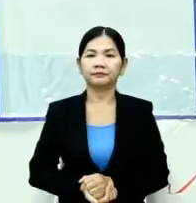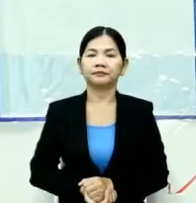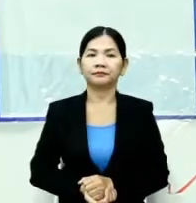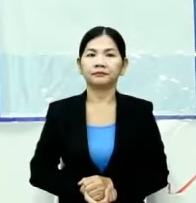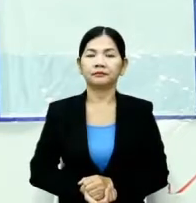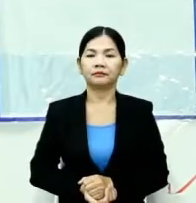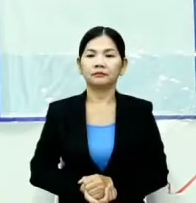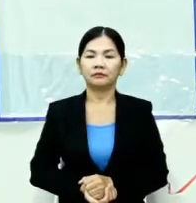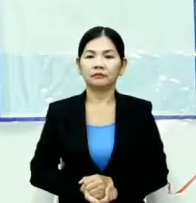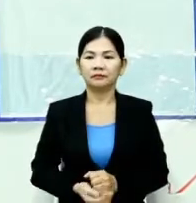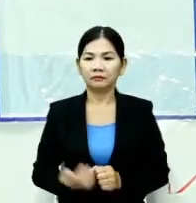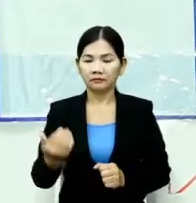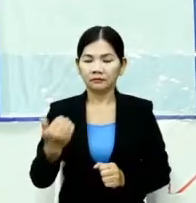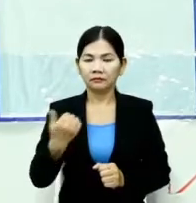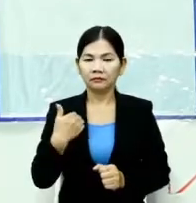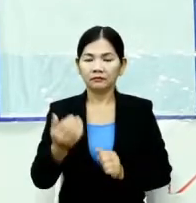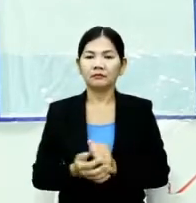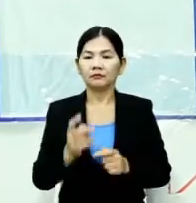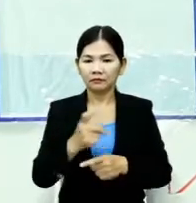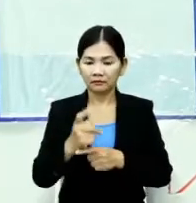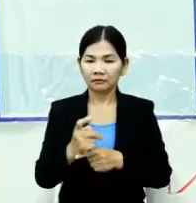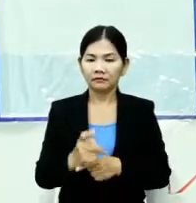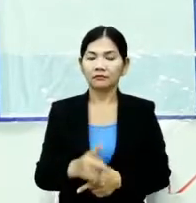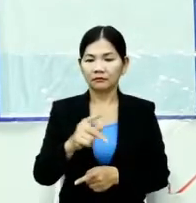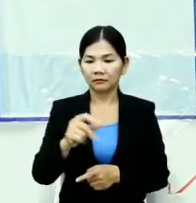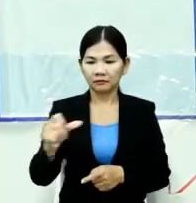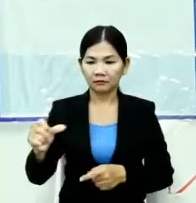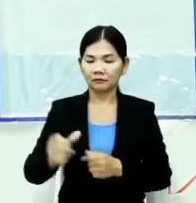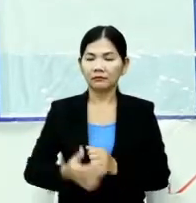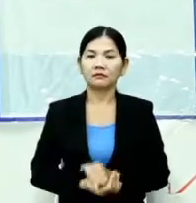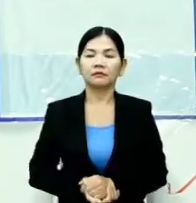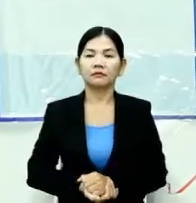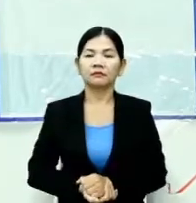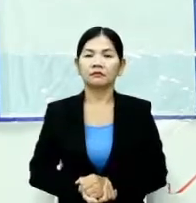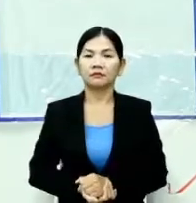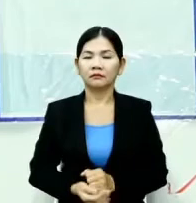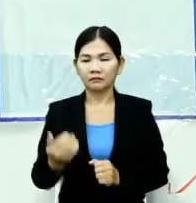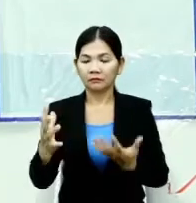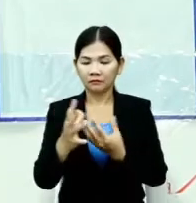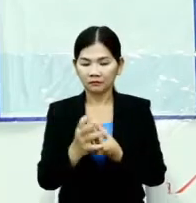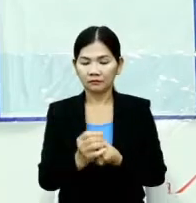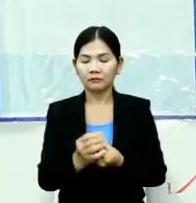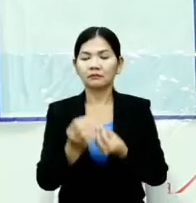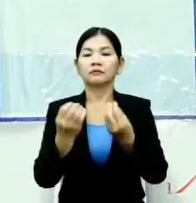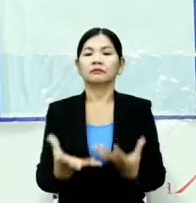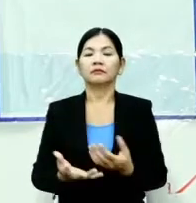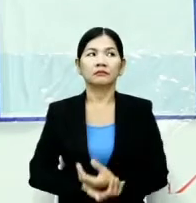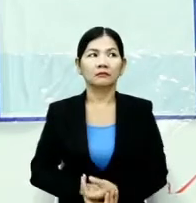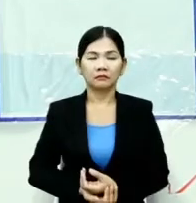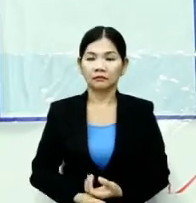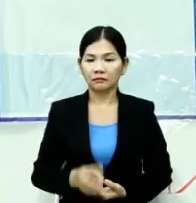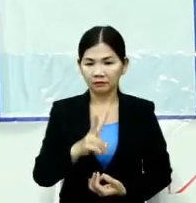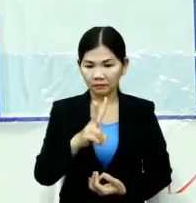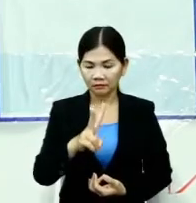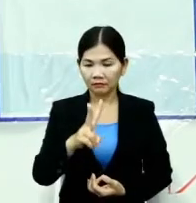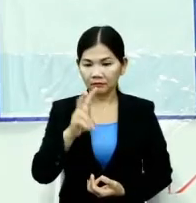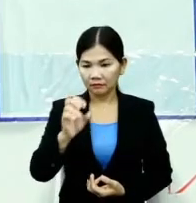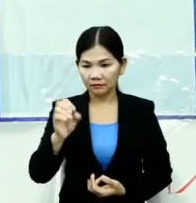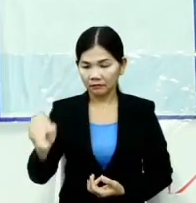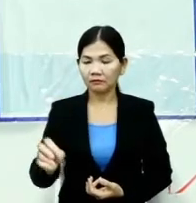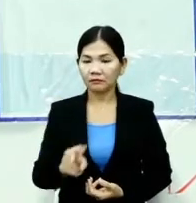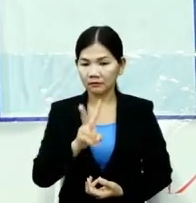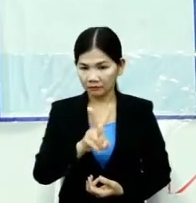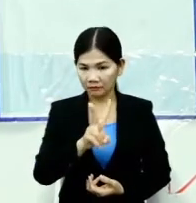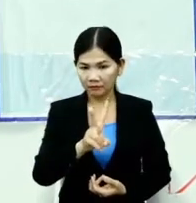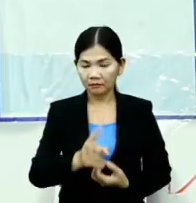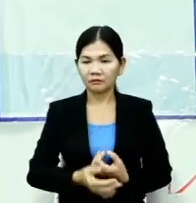អញ្ចឹងដើម្បីប៉ាន់ស្មានផលដកបានគឺយើងបង្គត់ចំនួនទាំងនេះសិនណាកូនណាចាអញ្ចឹងឥឡូវកូនតាមដានថាតើអ្នកគ្រូបង្គត់ដែររបៀបណាអញ្ចឹងកូនមើលដើម្បីបង្គត់ខ្ទង់ពាន់ចាដើម្បីបង្គត់ខ្ទង់ពាន់មានន័យថាយើងត្រូវមើលចាខ្ទង់តូចបន្ទាប់ណាកូនណាខ្ទង់តូចបន្ទាប់នឹងខ្ទង់ពាន់គឺជាខ្ទង់រយចាខ្ទង់រយមានចំនួនប៉ុន្មានកូន ចា200អញ្ចឹងមានលេខ2